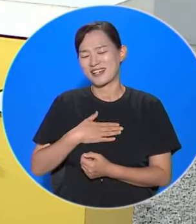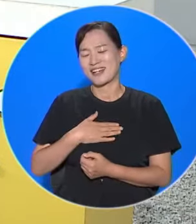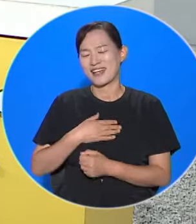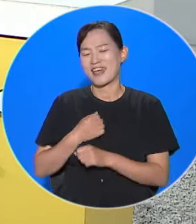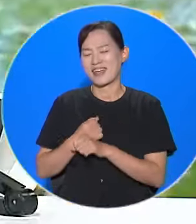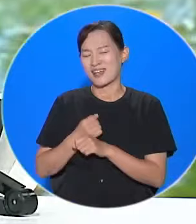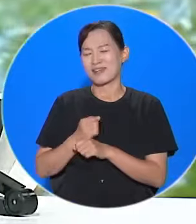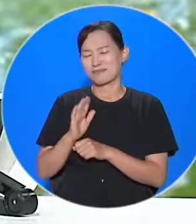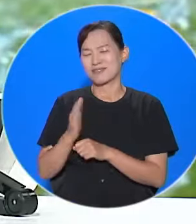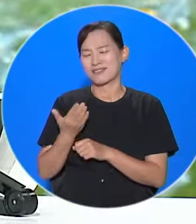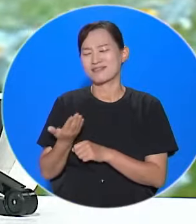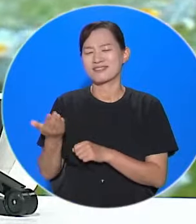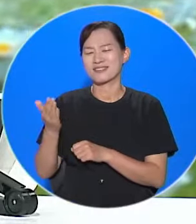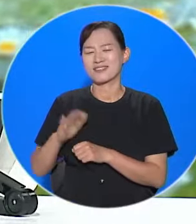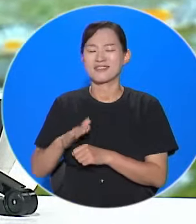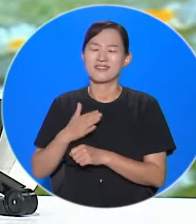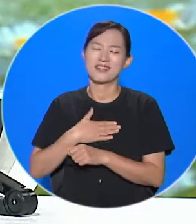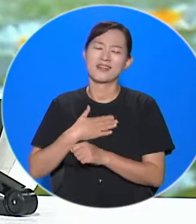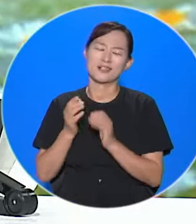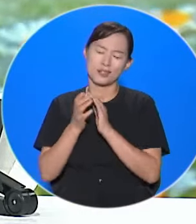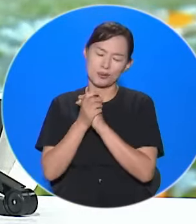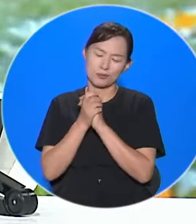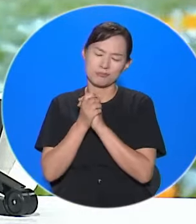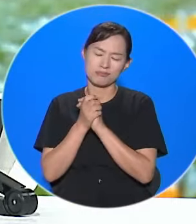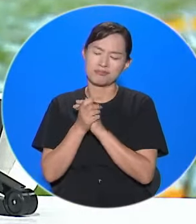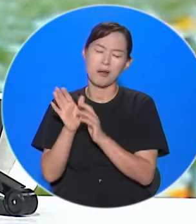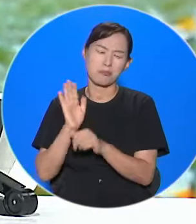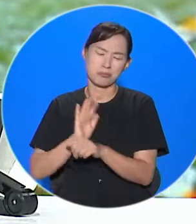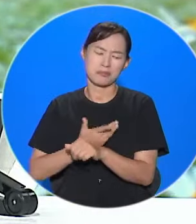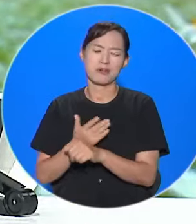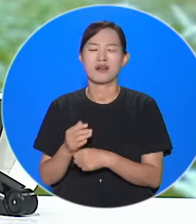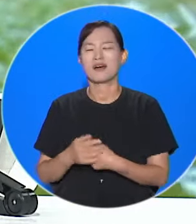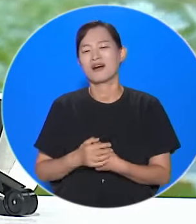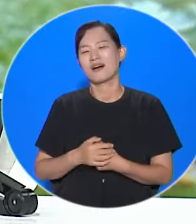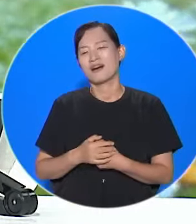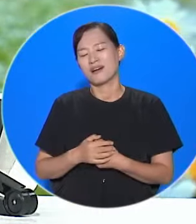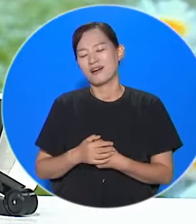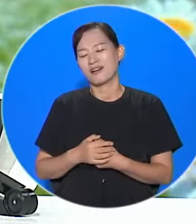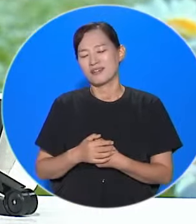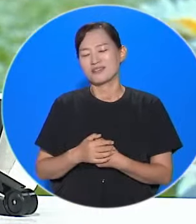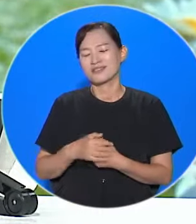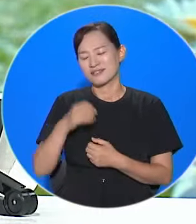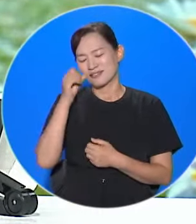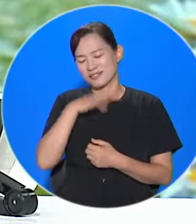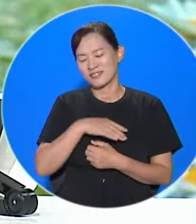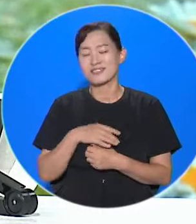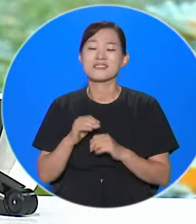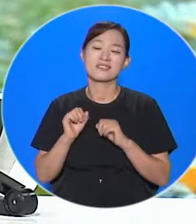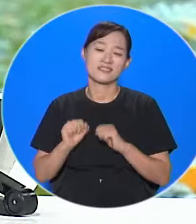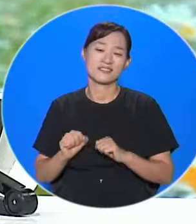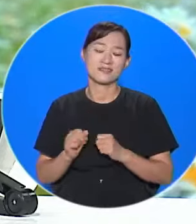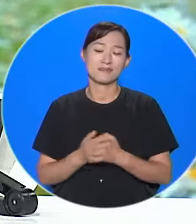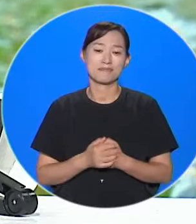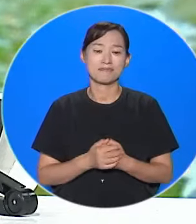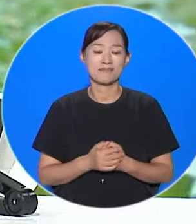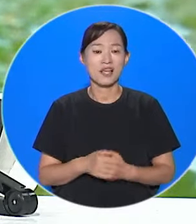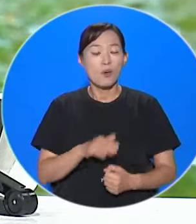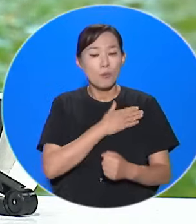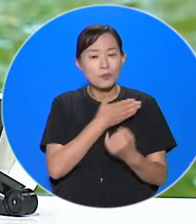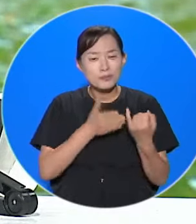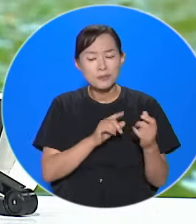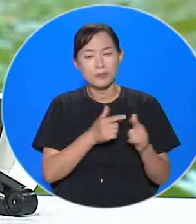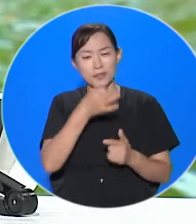네. 제가 기도를 그렇게 못하고 이러고 그냥 너걸놓고 있네요. 아유, 우리 권사님 또 아. 여러 가지 힘드신